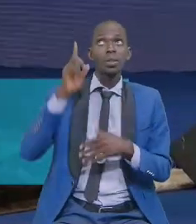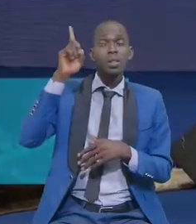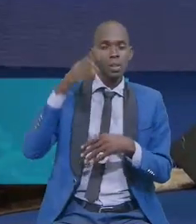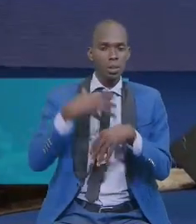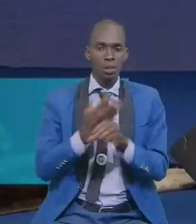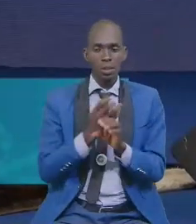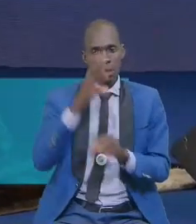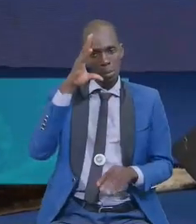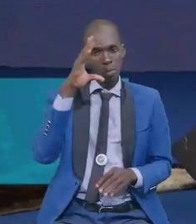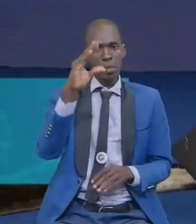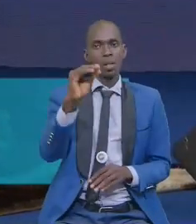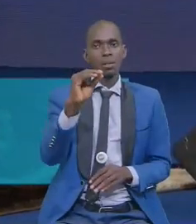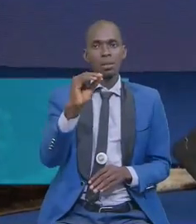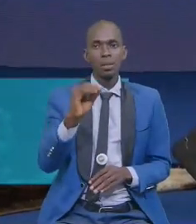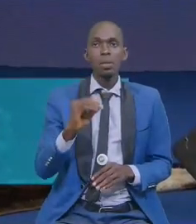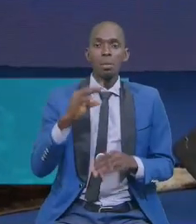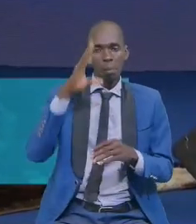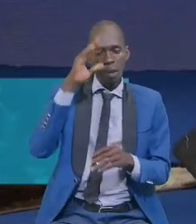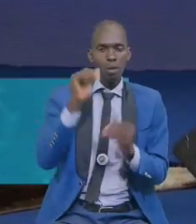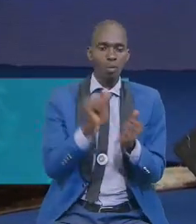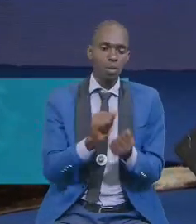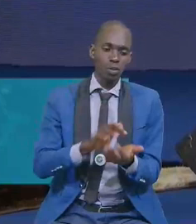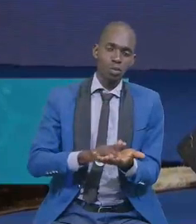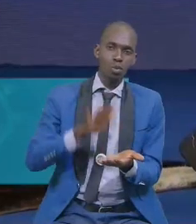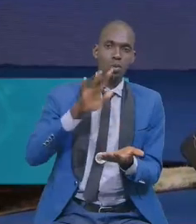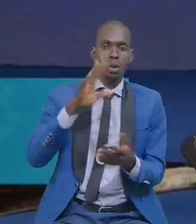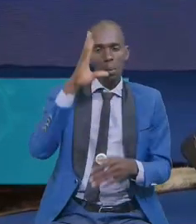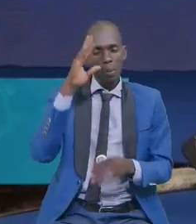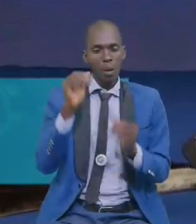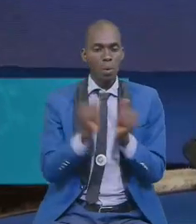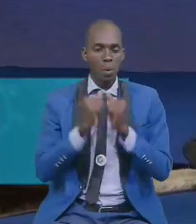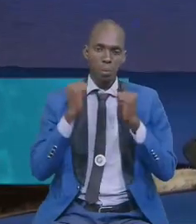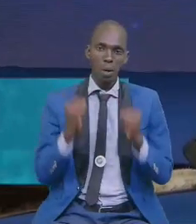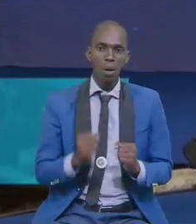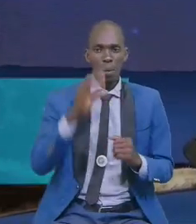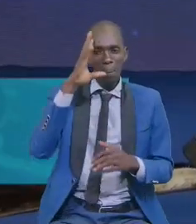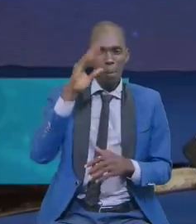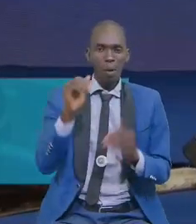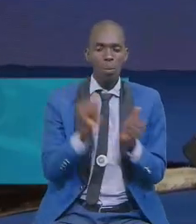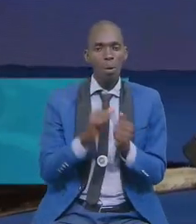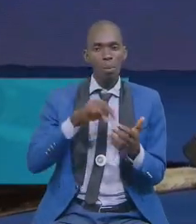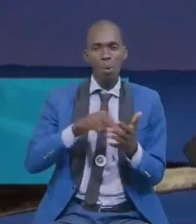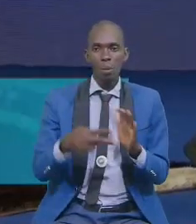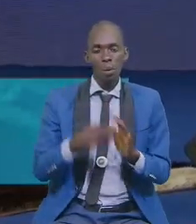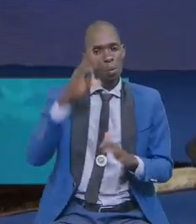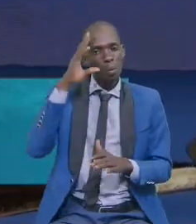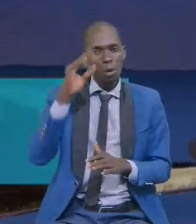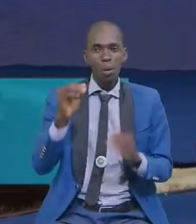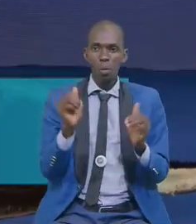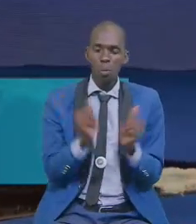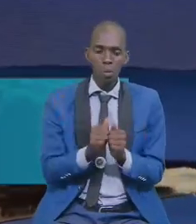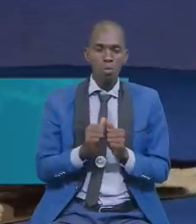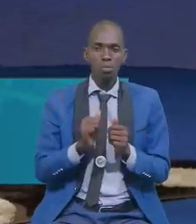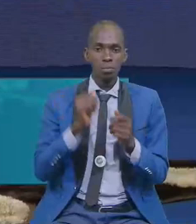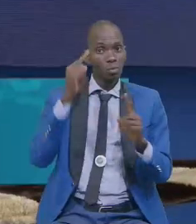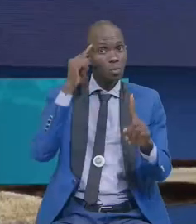l'homme. L'homme avec la gloire, l'homme avec puissance, l'homme avec objectif, l'homme avec une